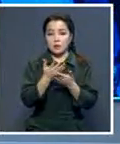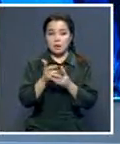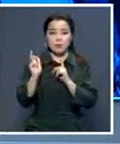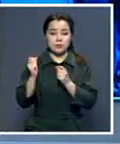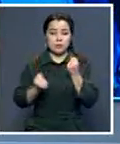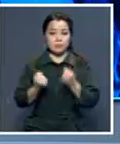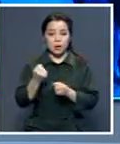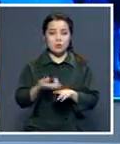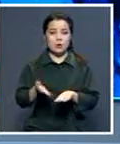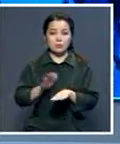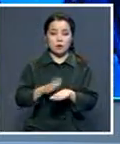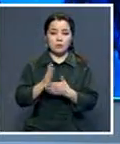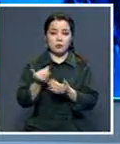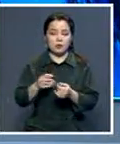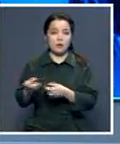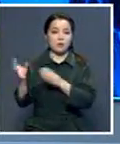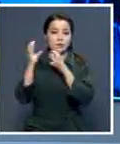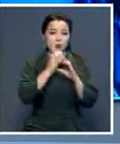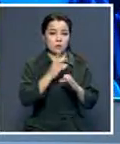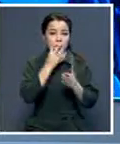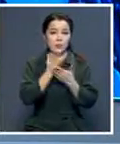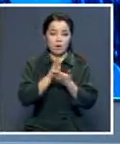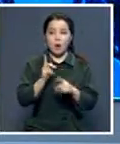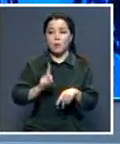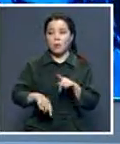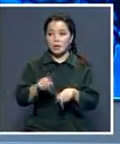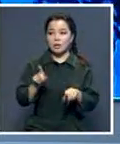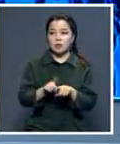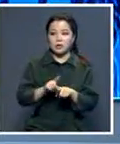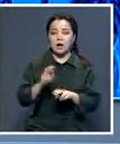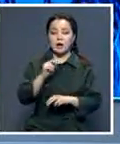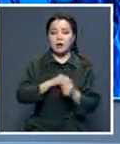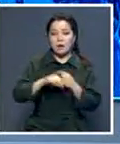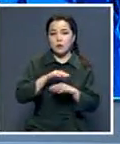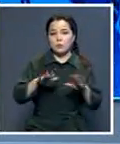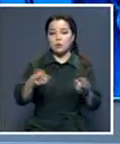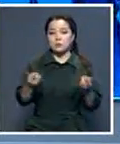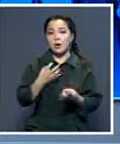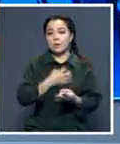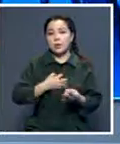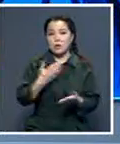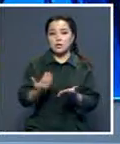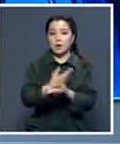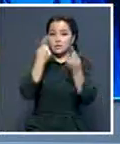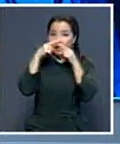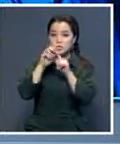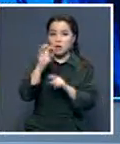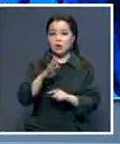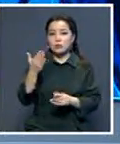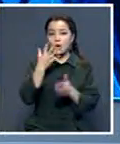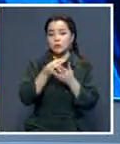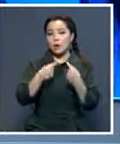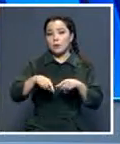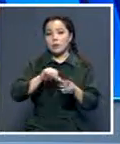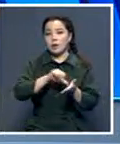кенді теміржол вагондарына тие үшін қажет. Бастапқыда отандық кәсіпорындардың қажеттілігіне жасалған жаңа техникаға енді Еуразиялық одаққа